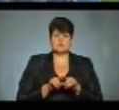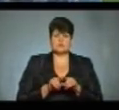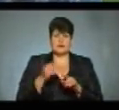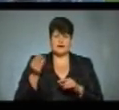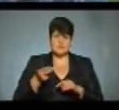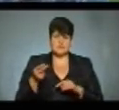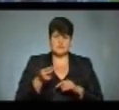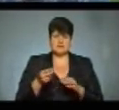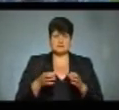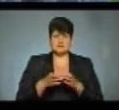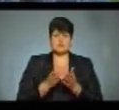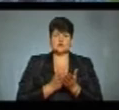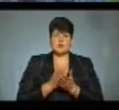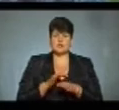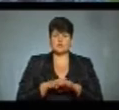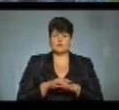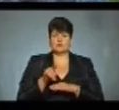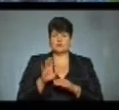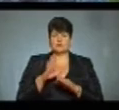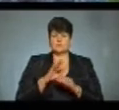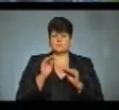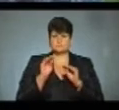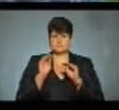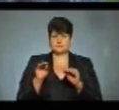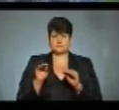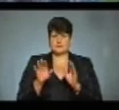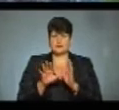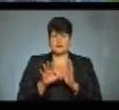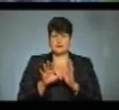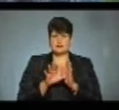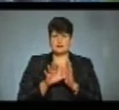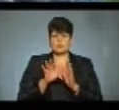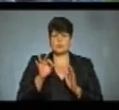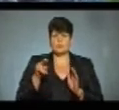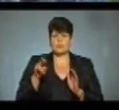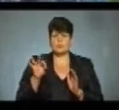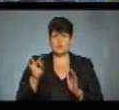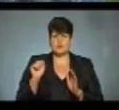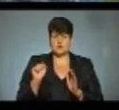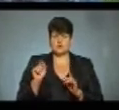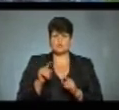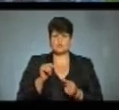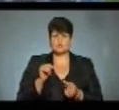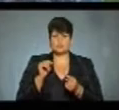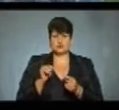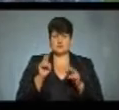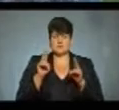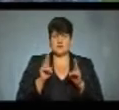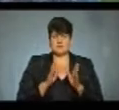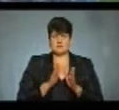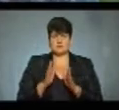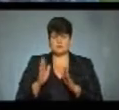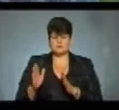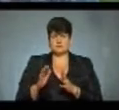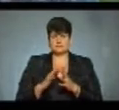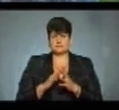від партії «Слуги народу». Вона була розміщена на електроопорах, що суперечить правилам благоустрою